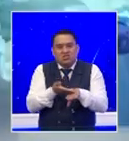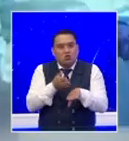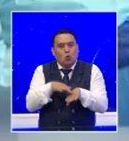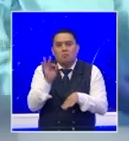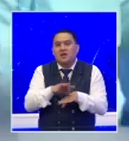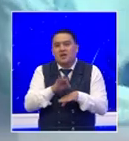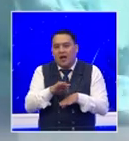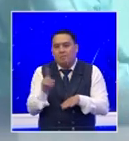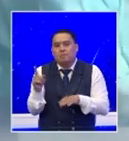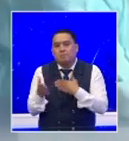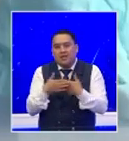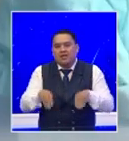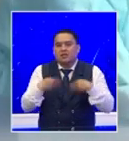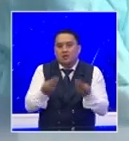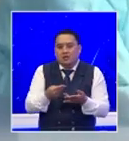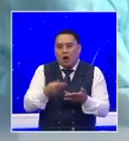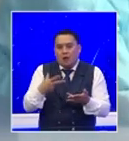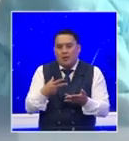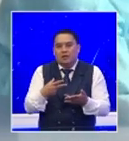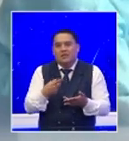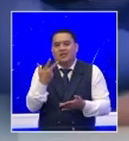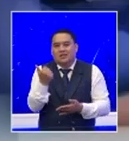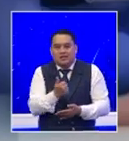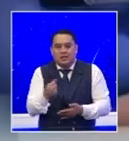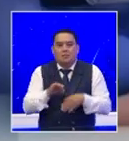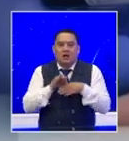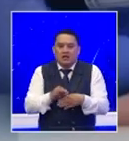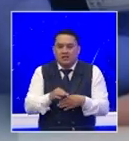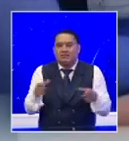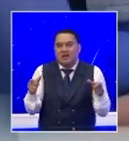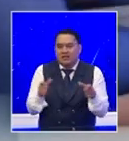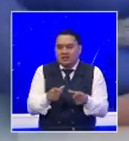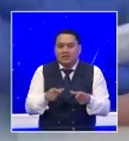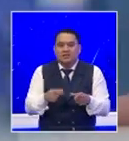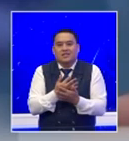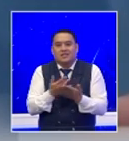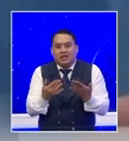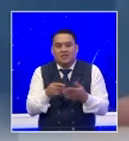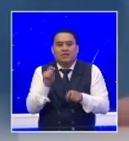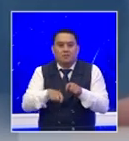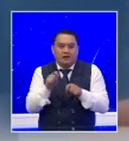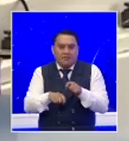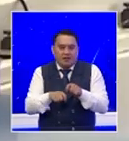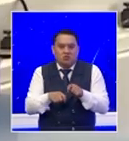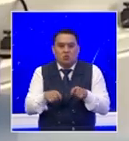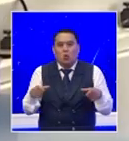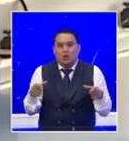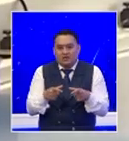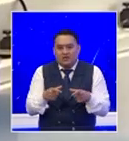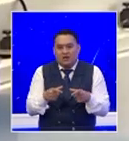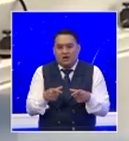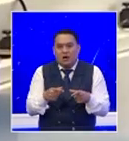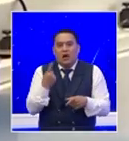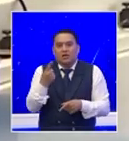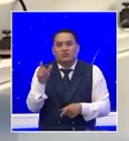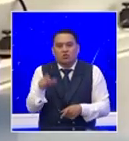тяжелобольных. Перед сдачей плазмы доноры должны минимум 3 недели пробыть на карантине и сдать несколько ПЦР-анализов на коронавирус. От